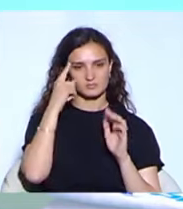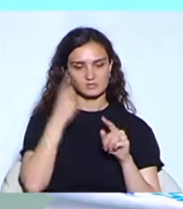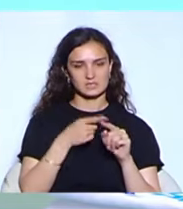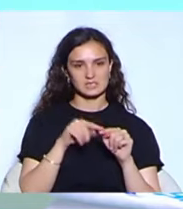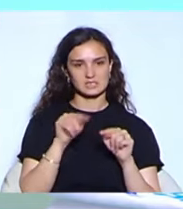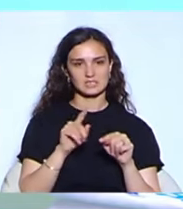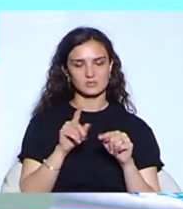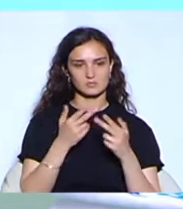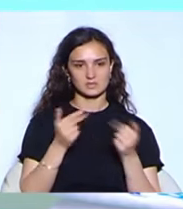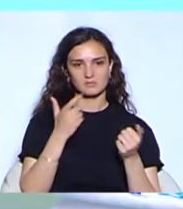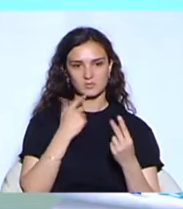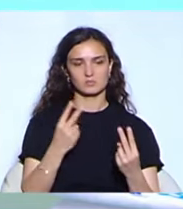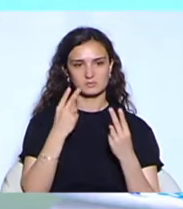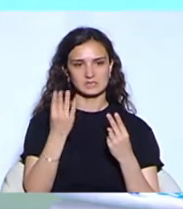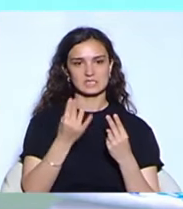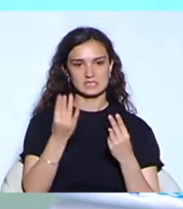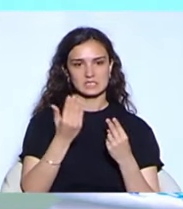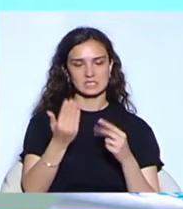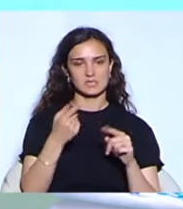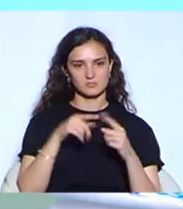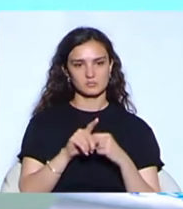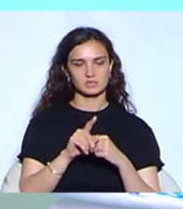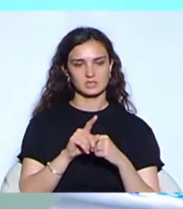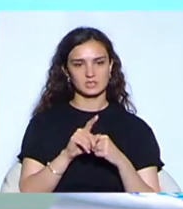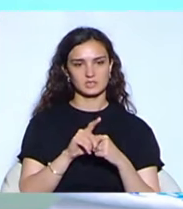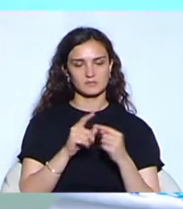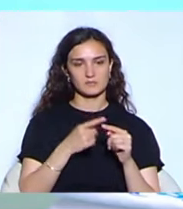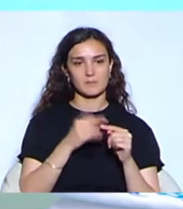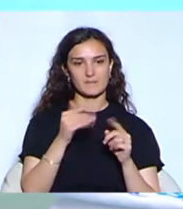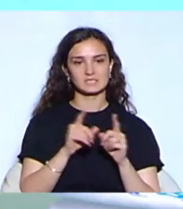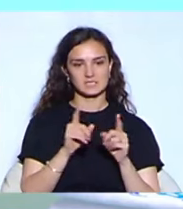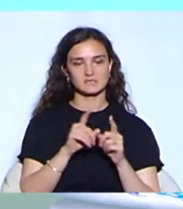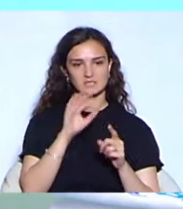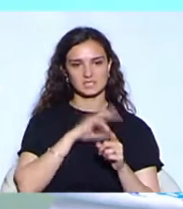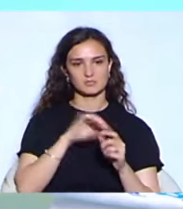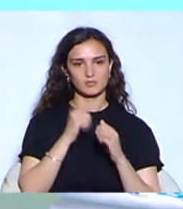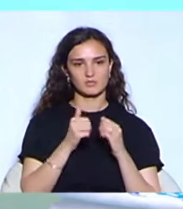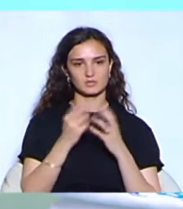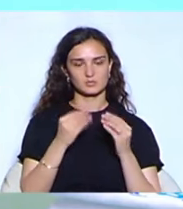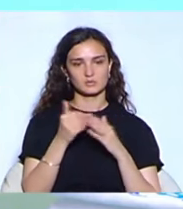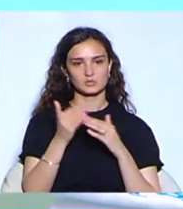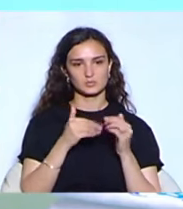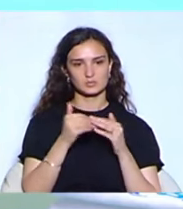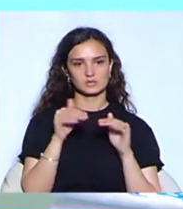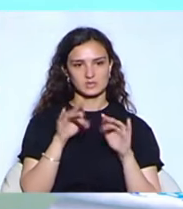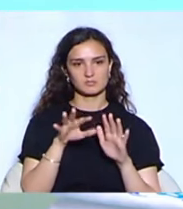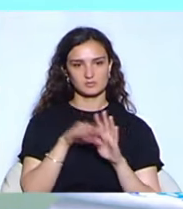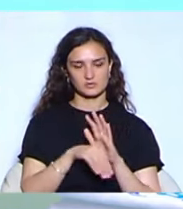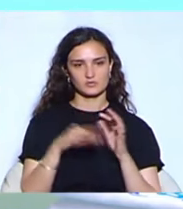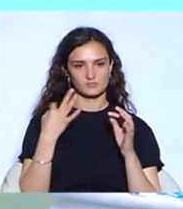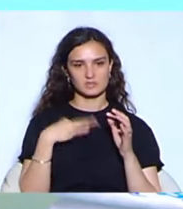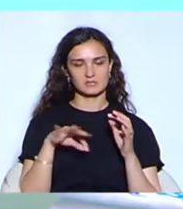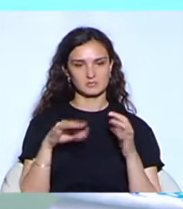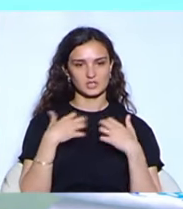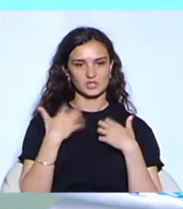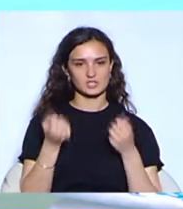ისეც ცხადია მაყურებლის ინტერესიდან გამომდინარე, რომელიც მათ ასევე წაადგებათ ყოველდღიურ პრაქტიკულ საქმიანობაში და შვილების